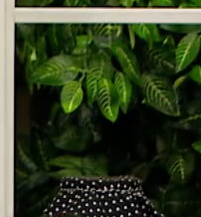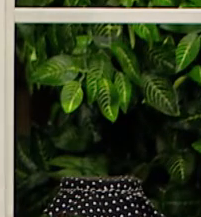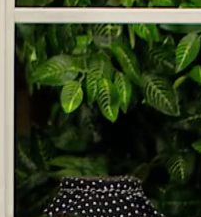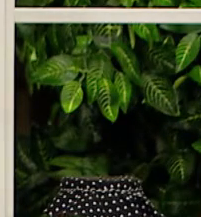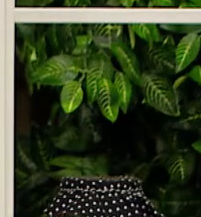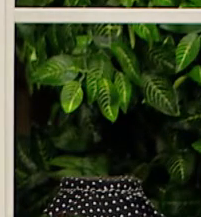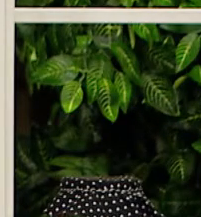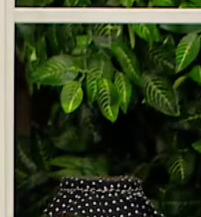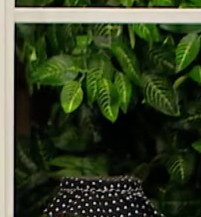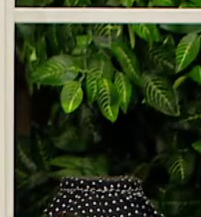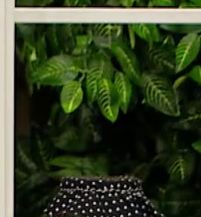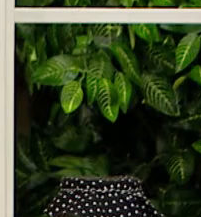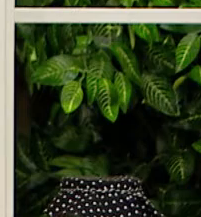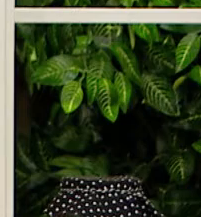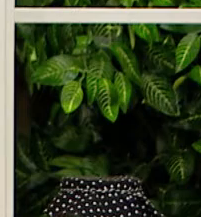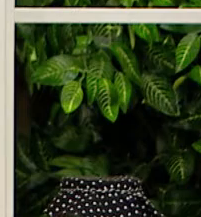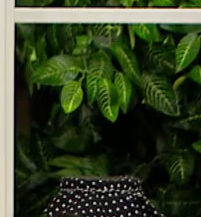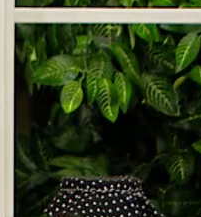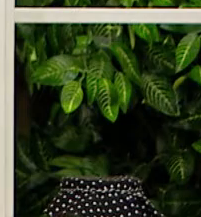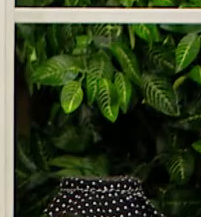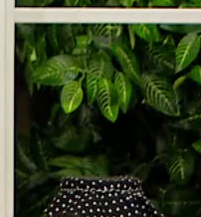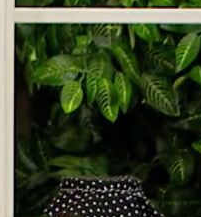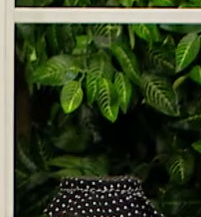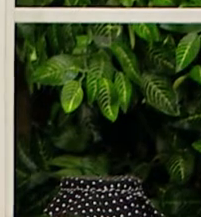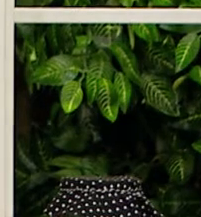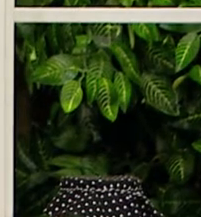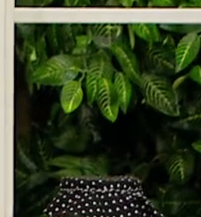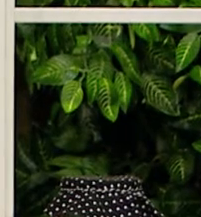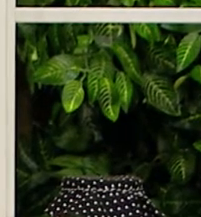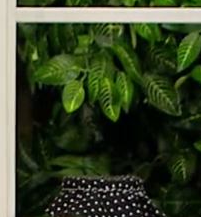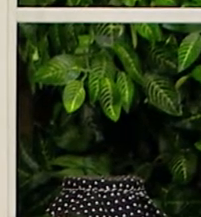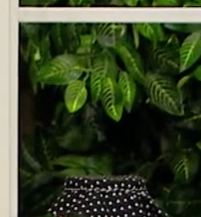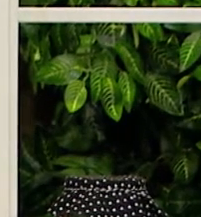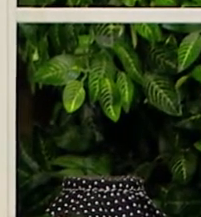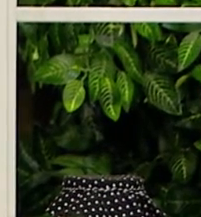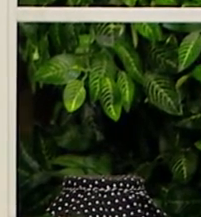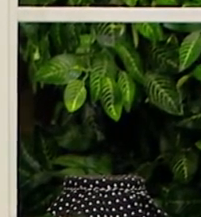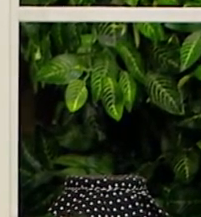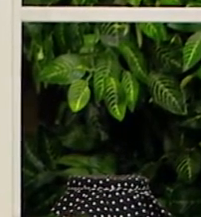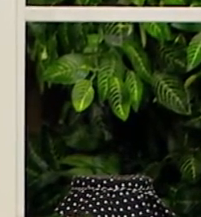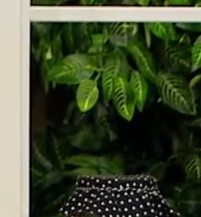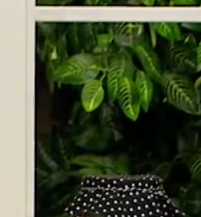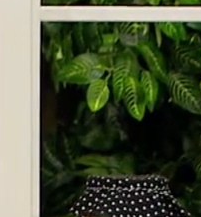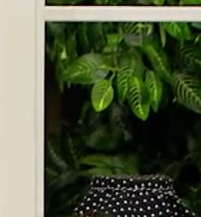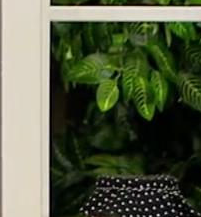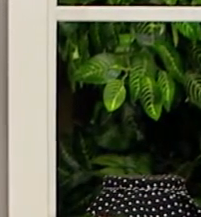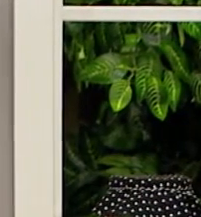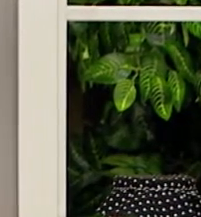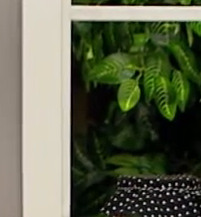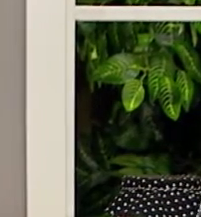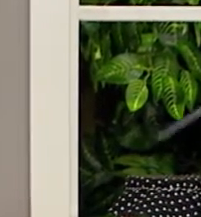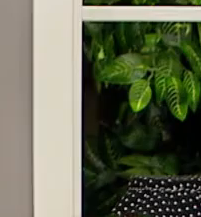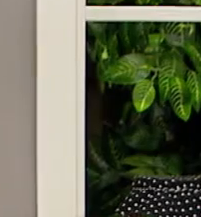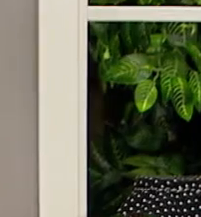Sağolun şimdi buradan ilmek kaldıracağız sağ onu tekrar geldiğimde yapalım tamamlayacağım Evet sevgili izleyenler Şimdi tekrar sohbetlerimizde